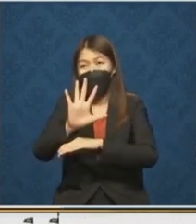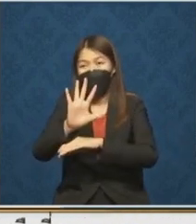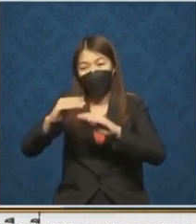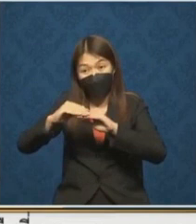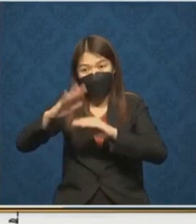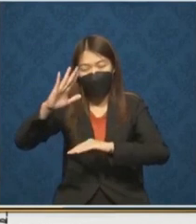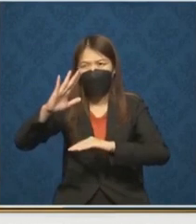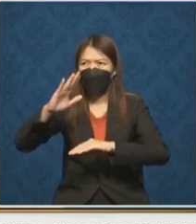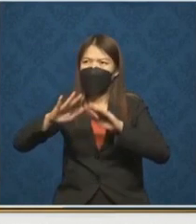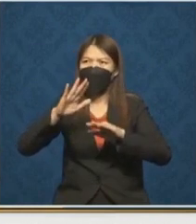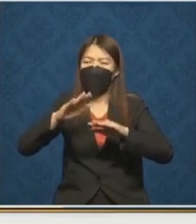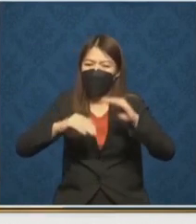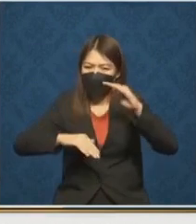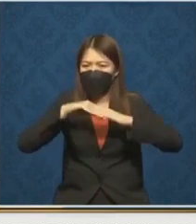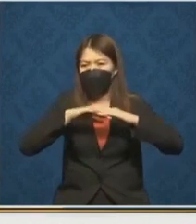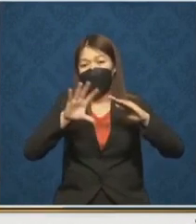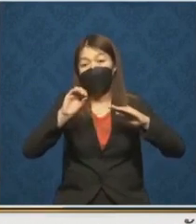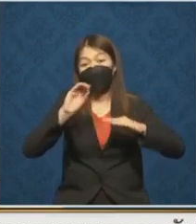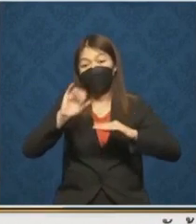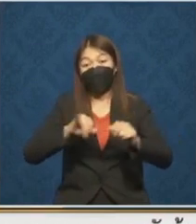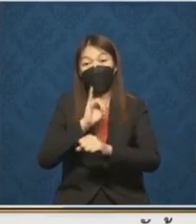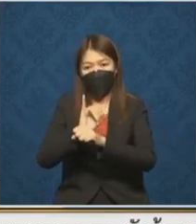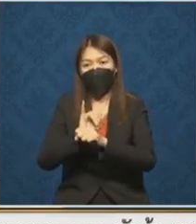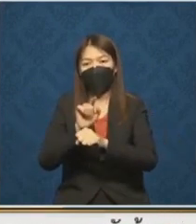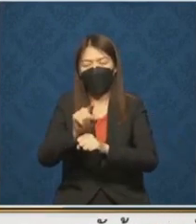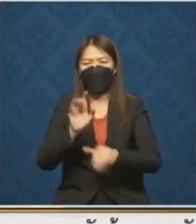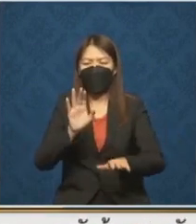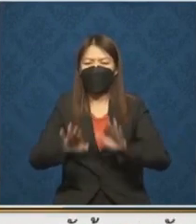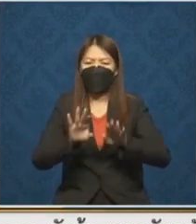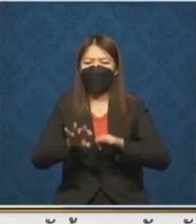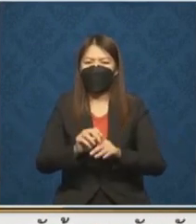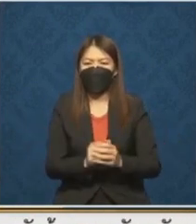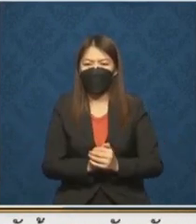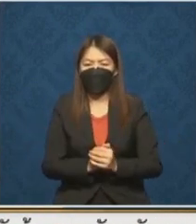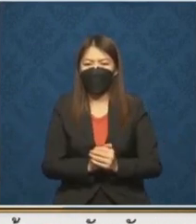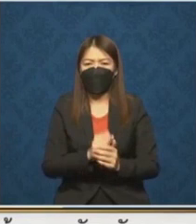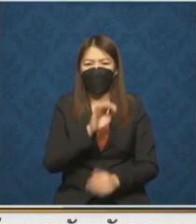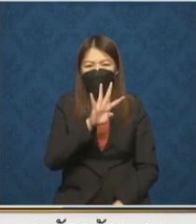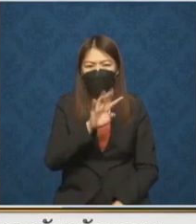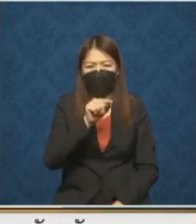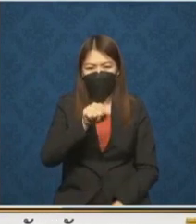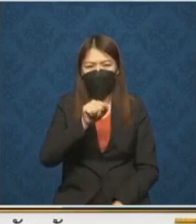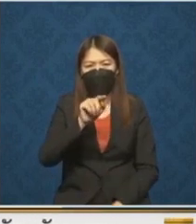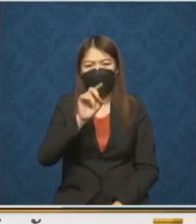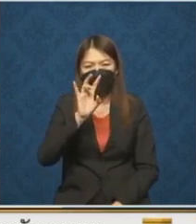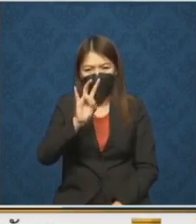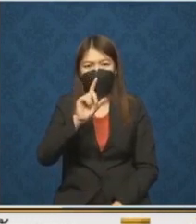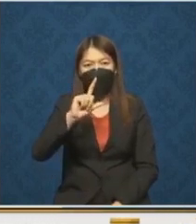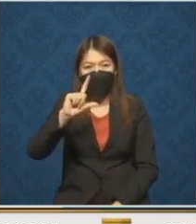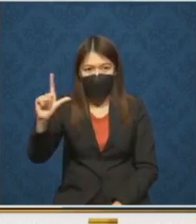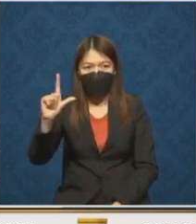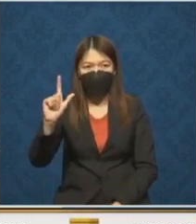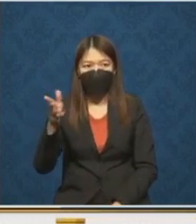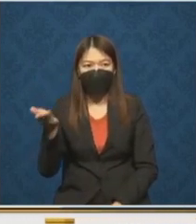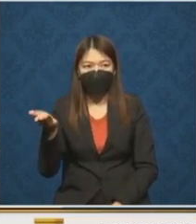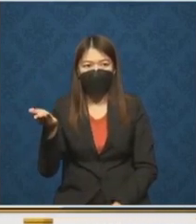จนเกิน 50 ลานหขึ้นไปมีประมาณ 4.7 ล้านหลายอัี้ก็ค